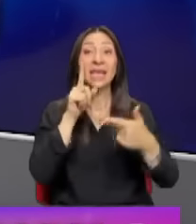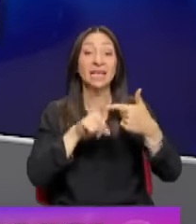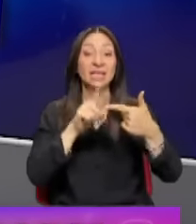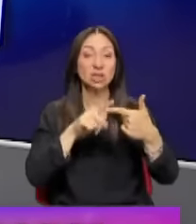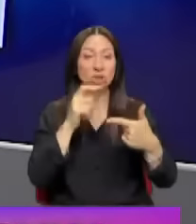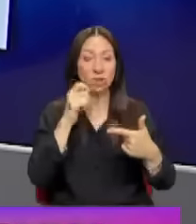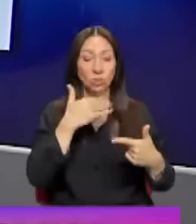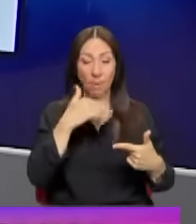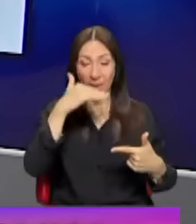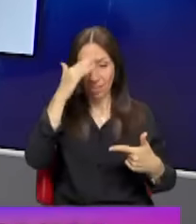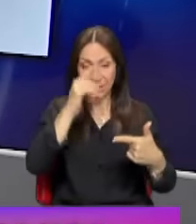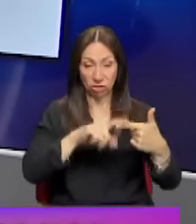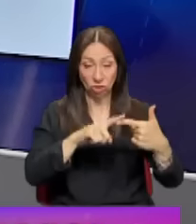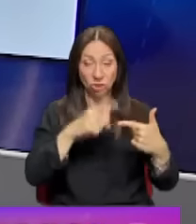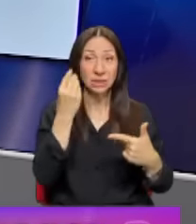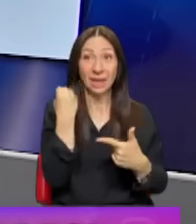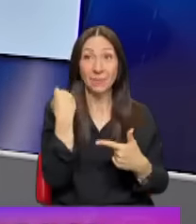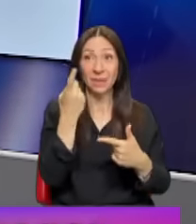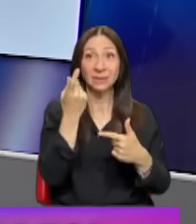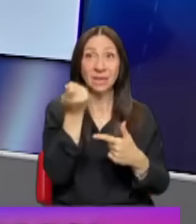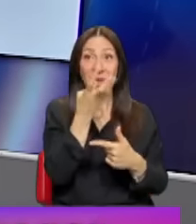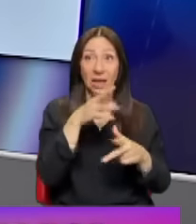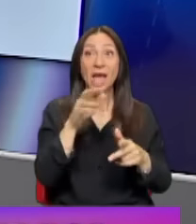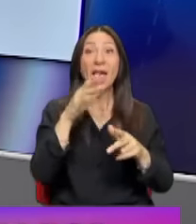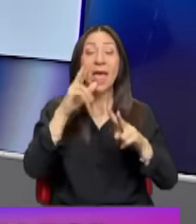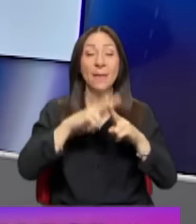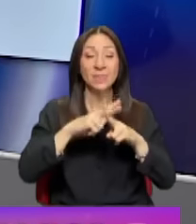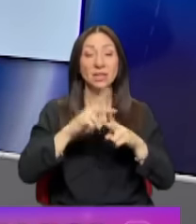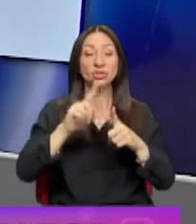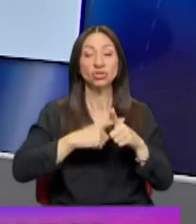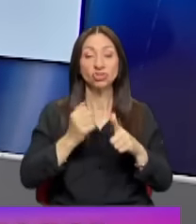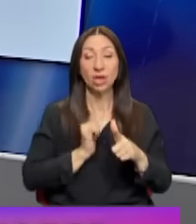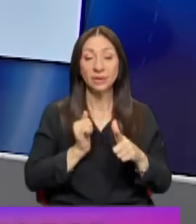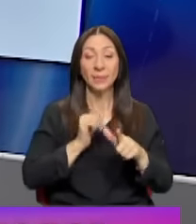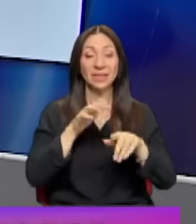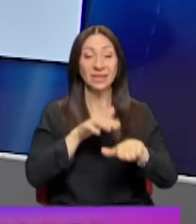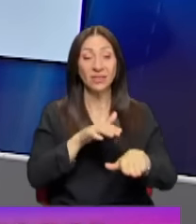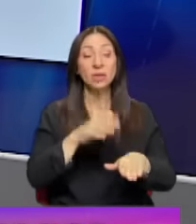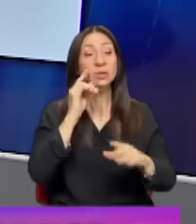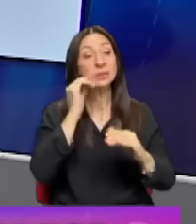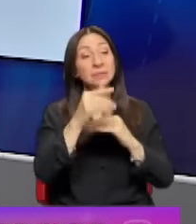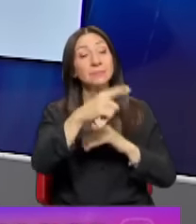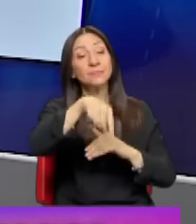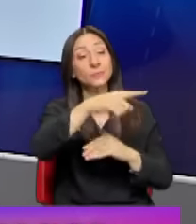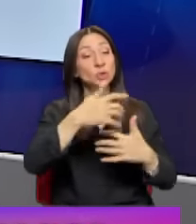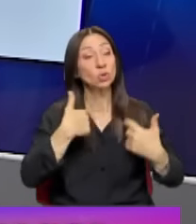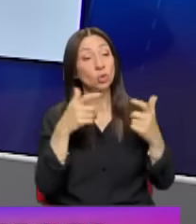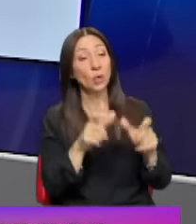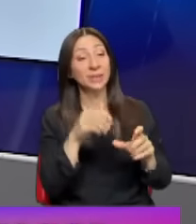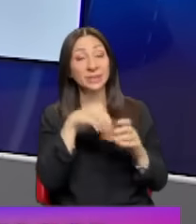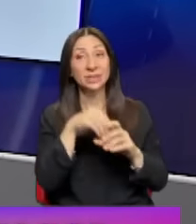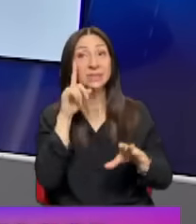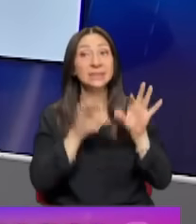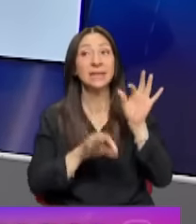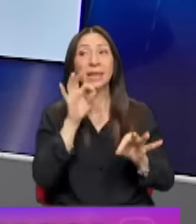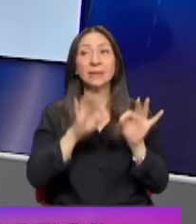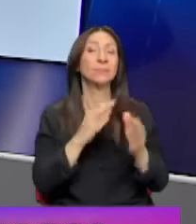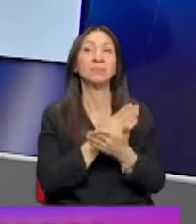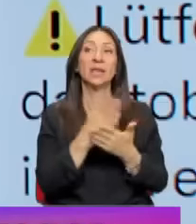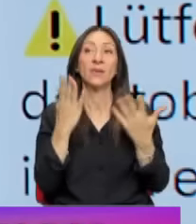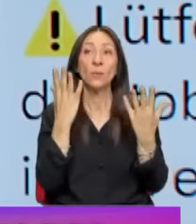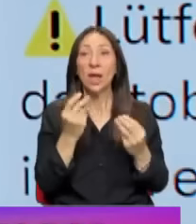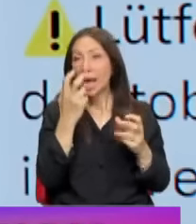güne dair yeni bir bilanço paylaştı. Emniyet ve jandarma trafik ekiplerinin vatandaşlarımızın güvenliği için denetimleri